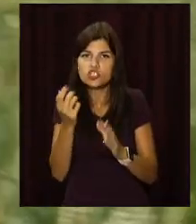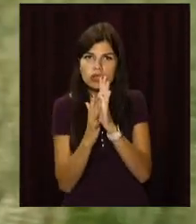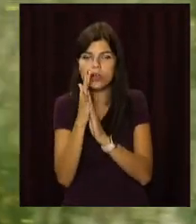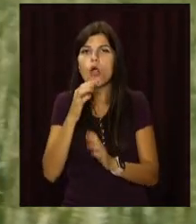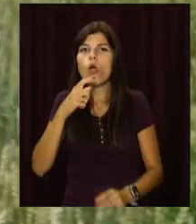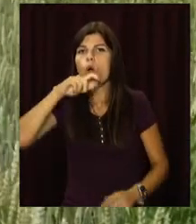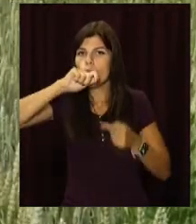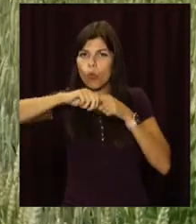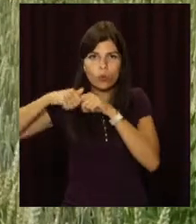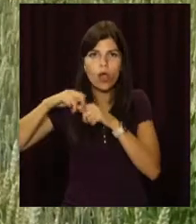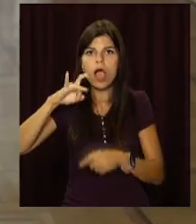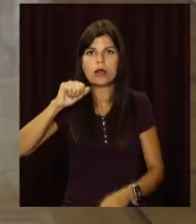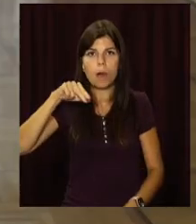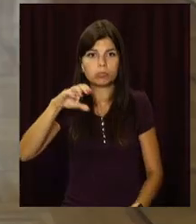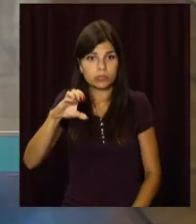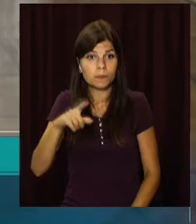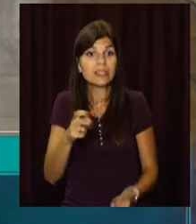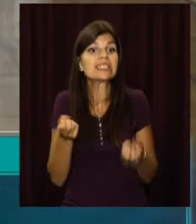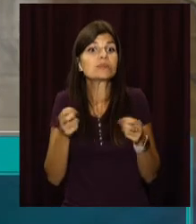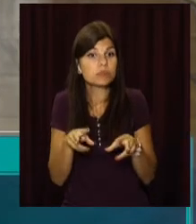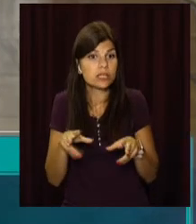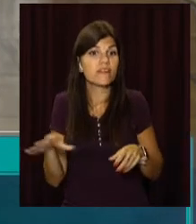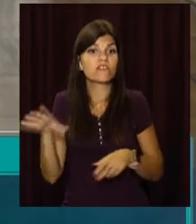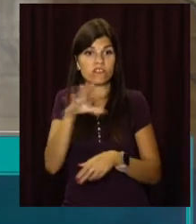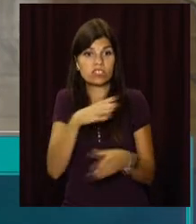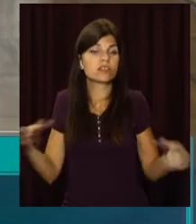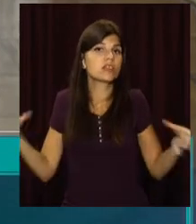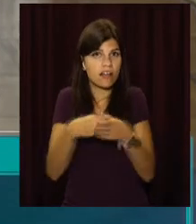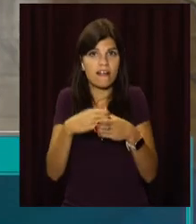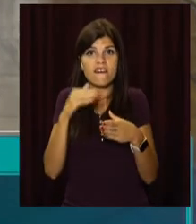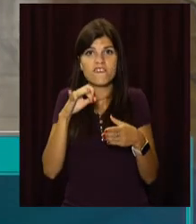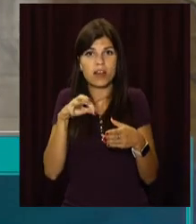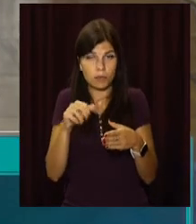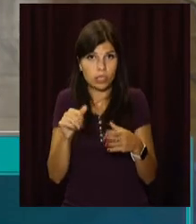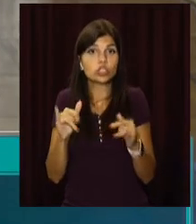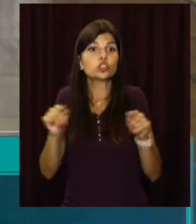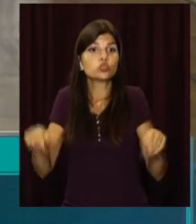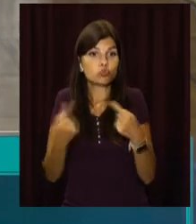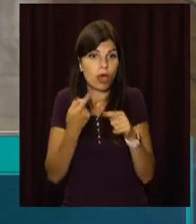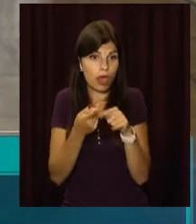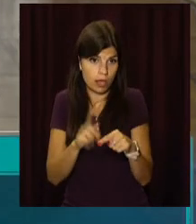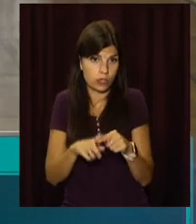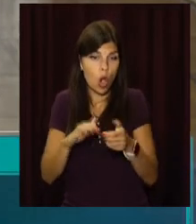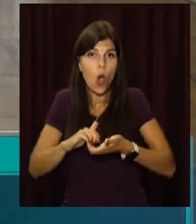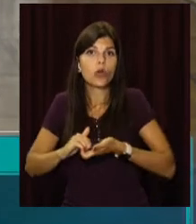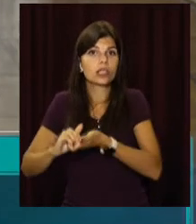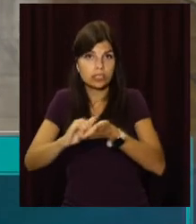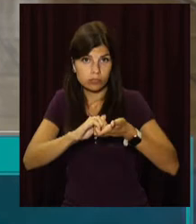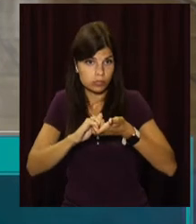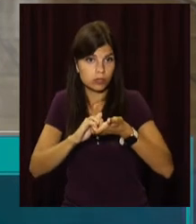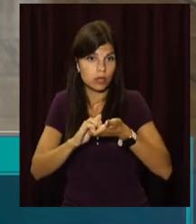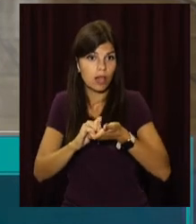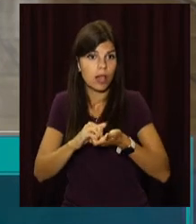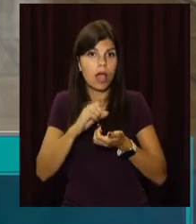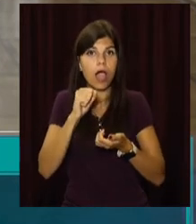пшеницю, кукурудзу, рапс. Спеціально всіми фермерами, тобто зібрали і створили цю громадську